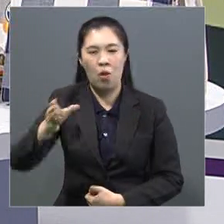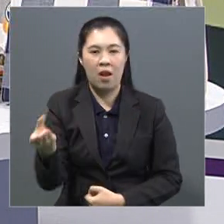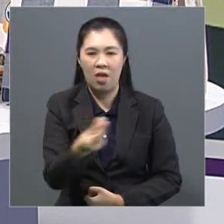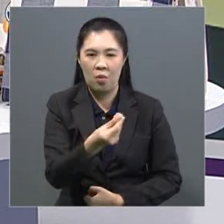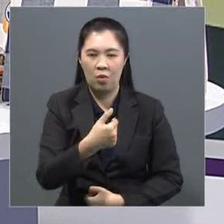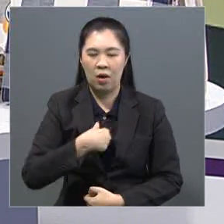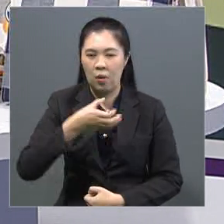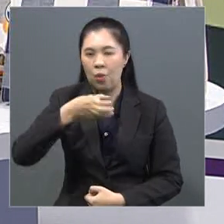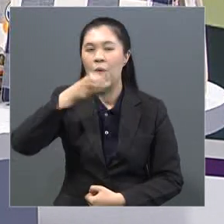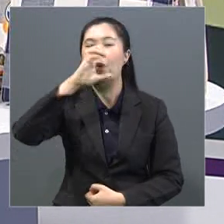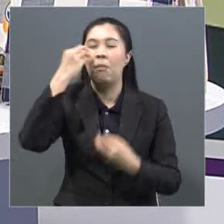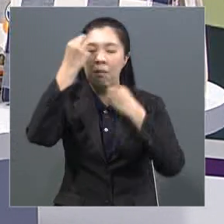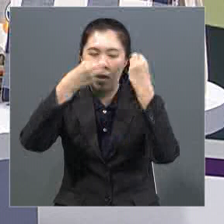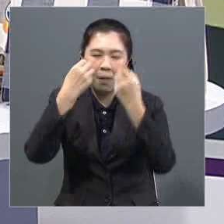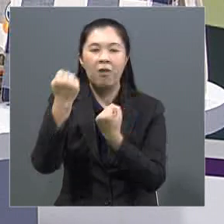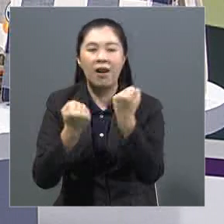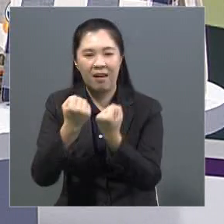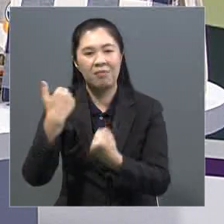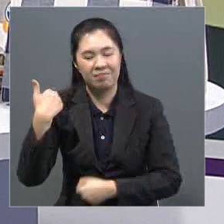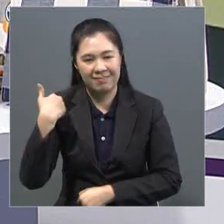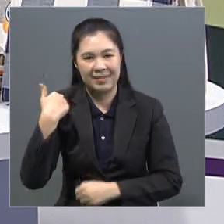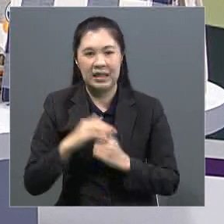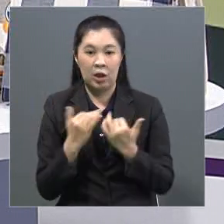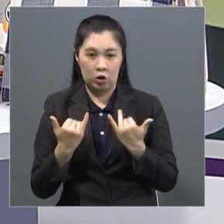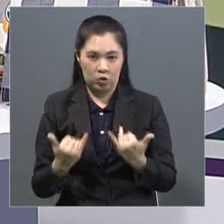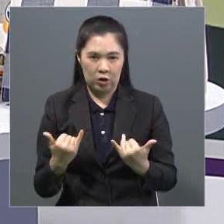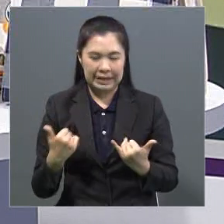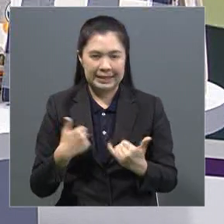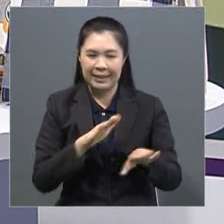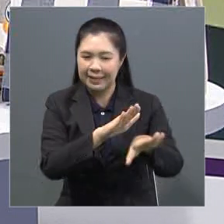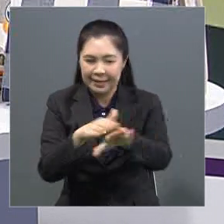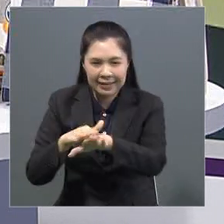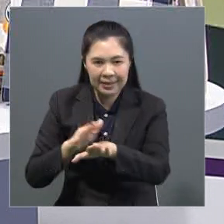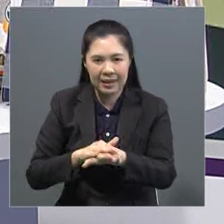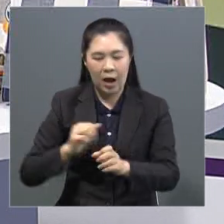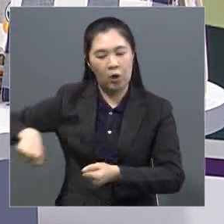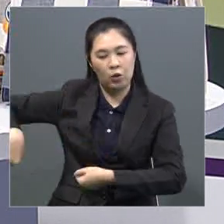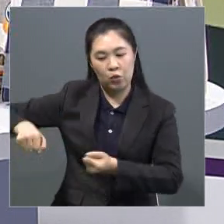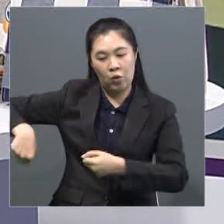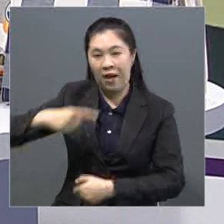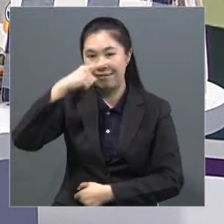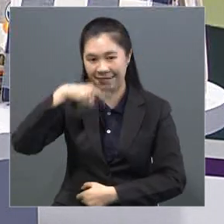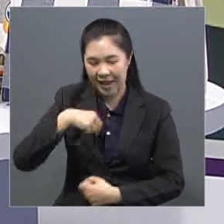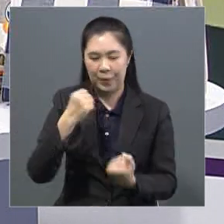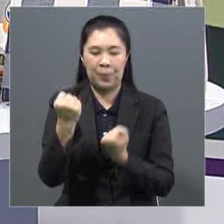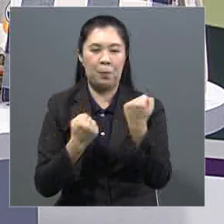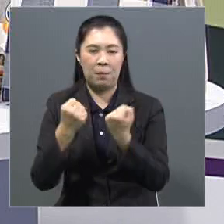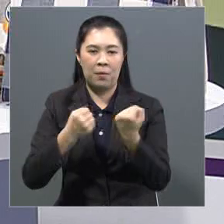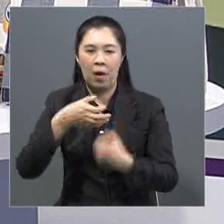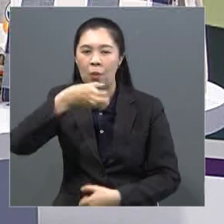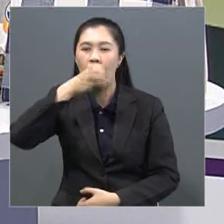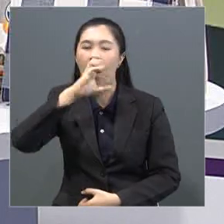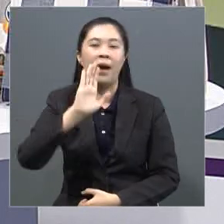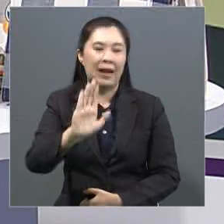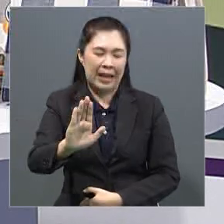ของดื่มแล้วขับนะครับเพราะฉะนั้นตอนนี้เครือข่ายลดอุบัติเหตุเนี่ยเขาออกรณรงค์สงกรานต์วิถีไทยดื่มไม่ขับ 2567คือ